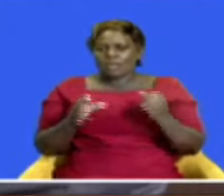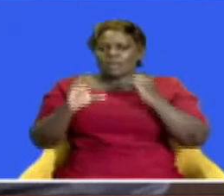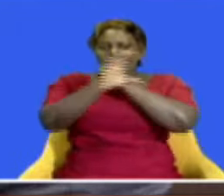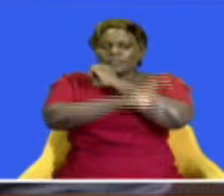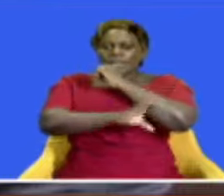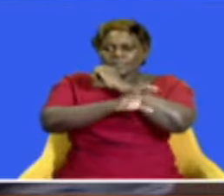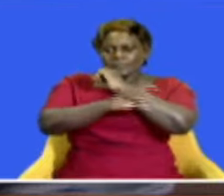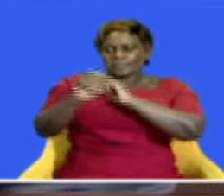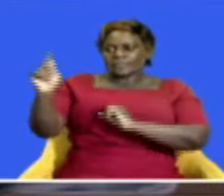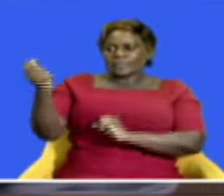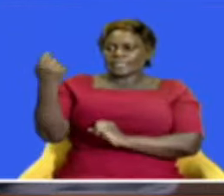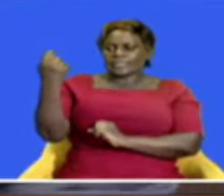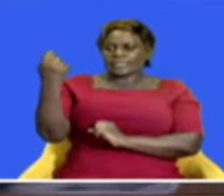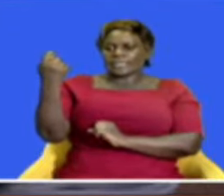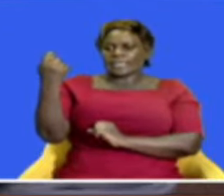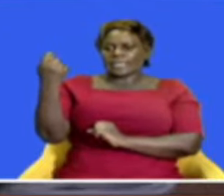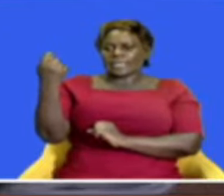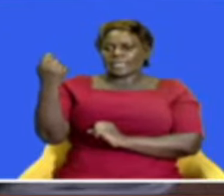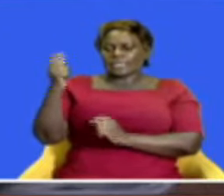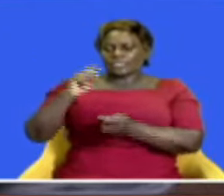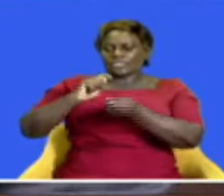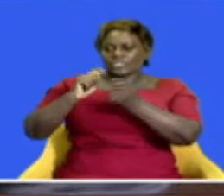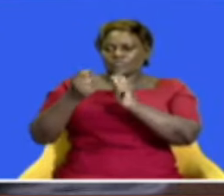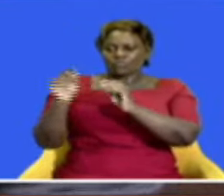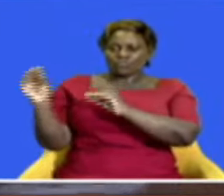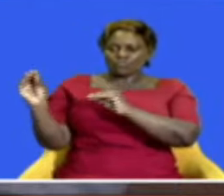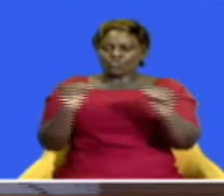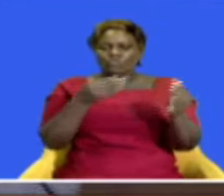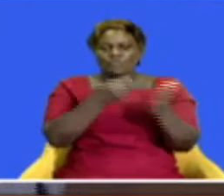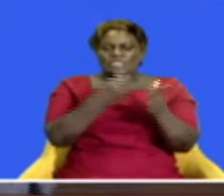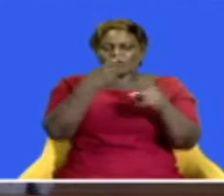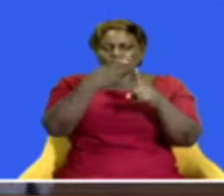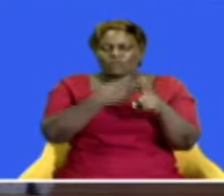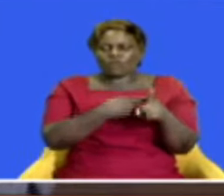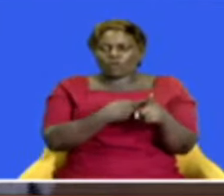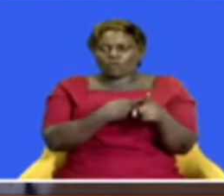Kenya imeweza kuhamisha pesa kutoka